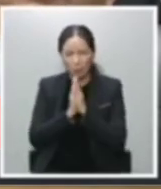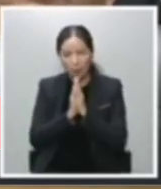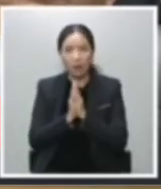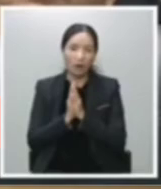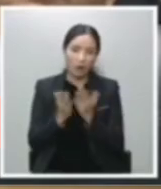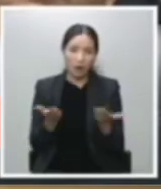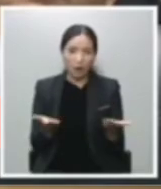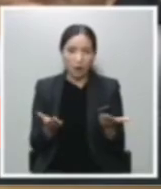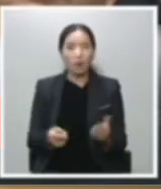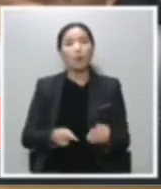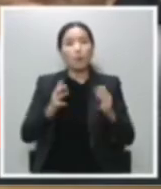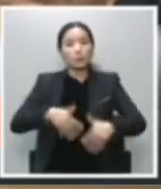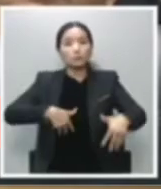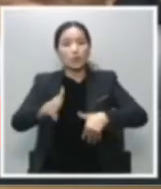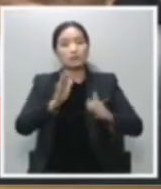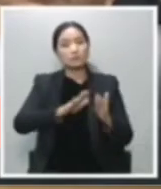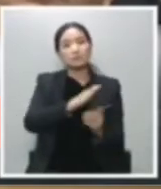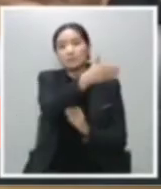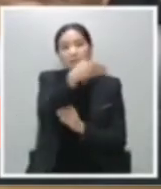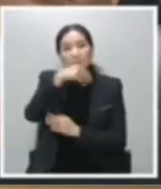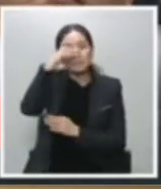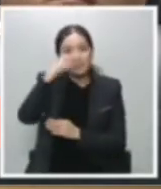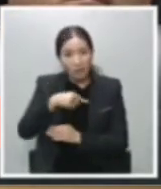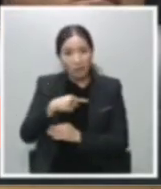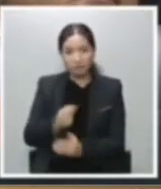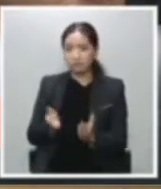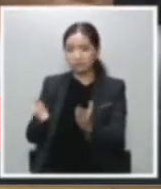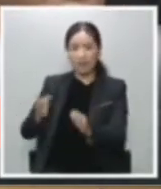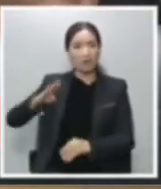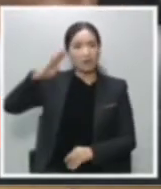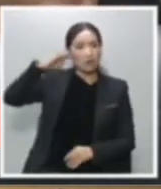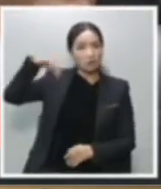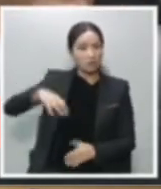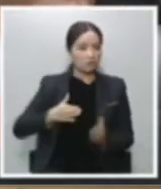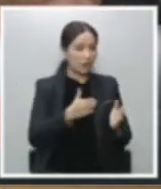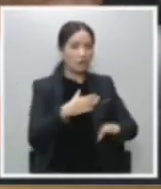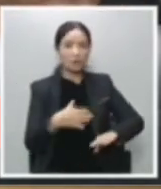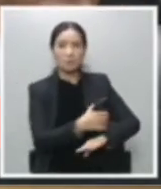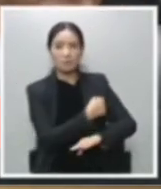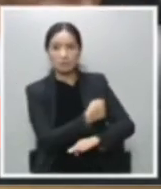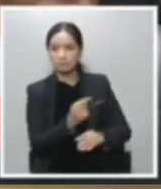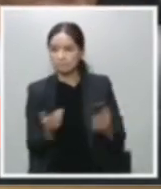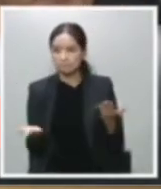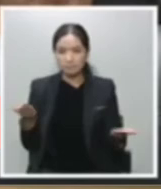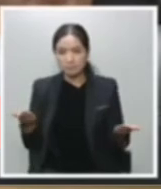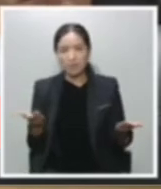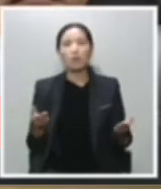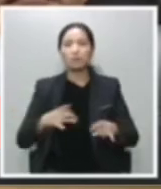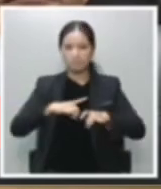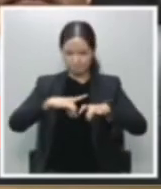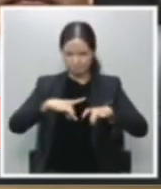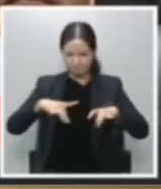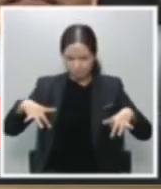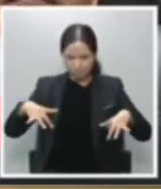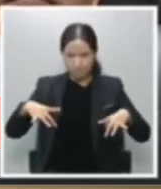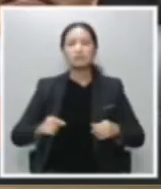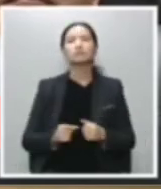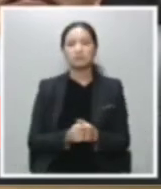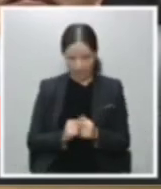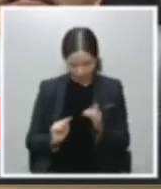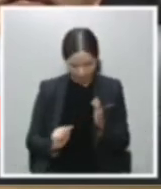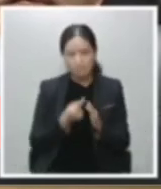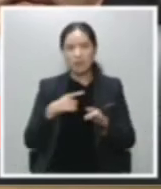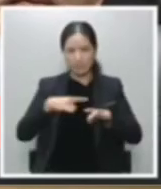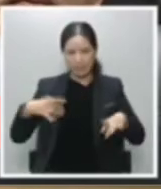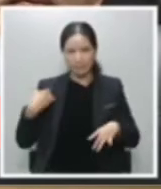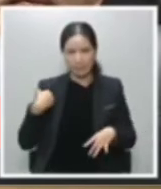คนในชาติกองทัพก็ดีหรือฝ่ายการเมืองก็ดีนะครับจะมีส่วนขัดแย้งกันตั้งแต่เริ่มต้น